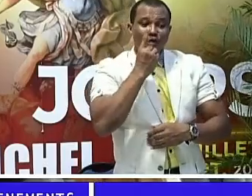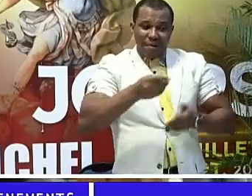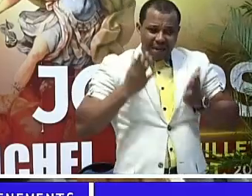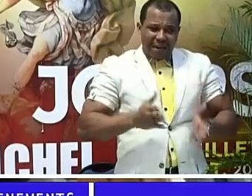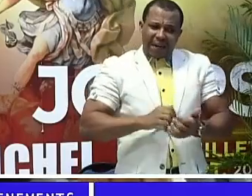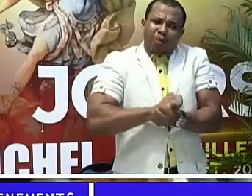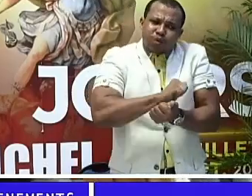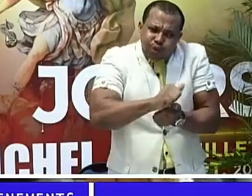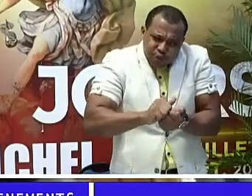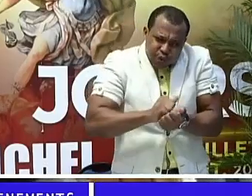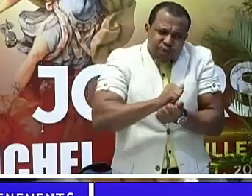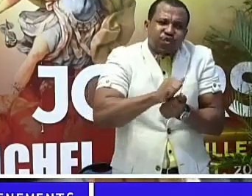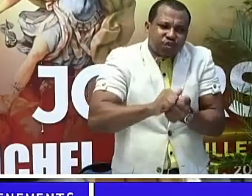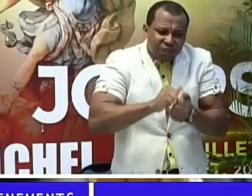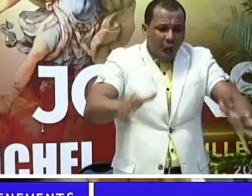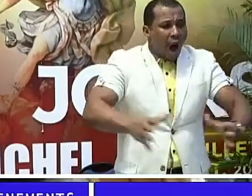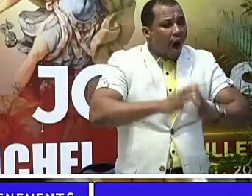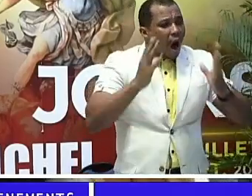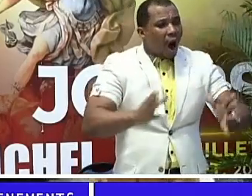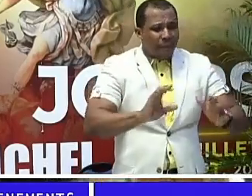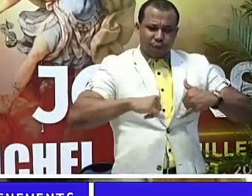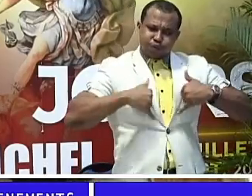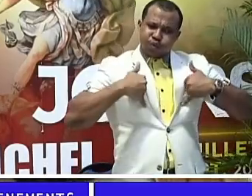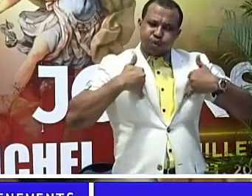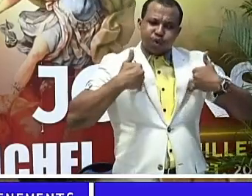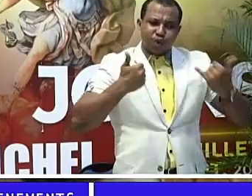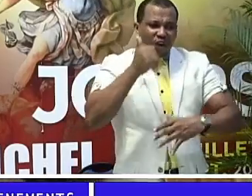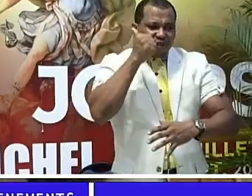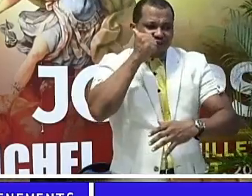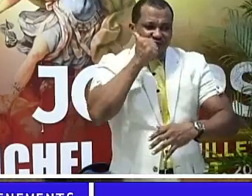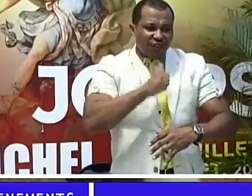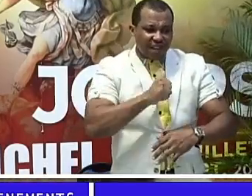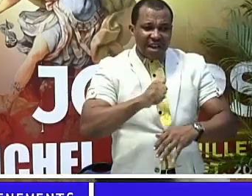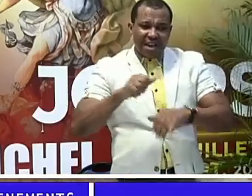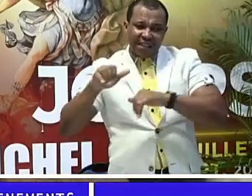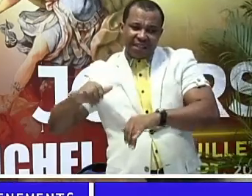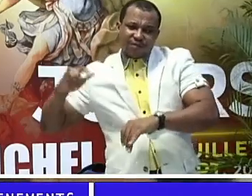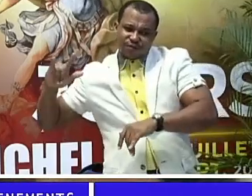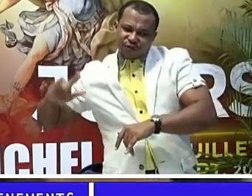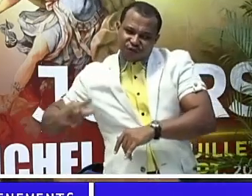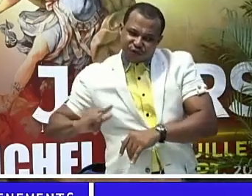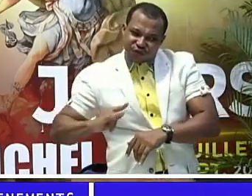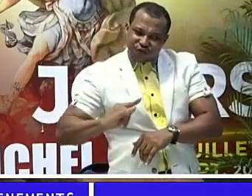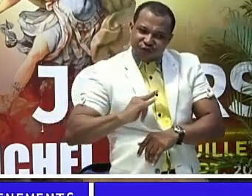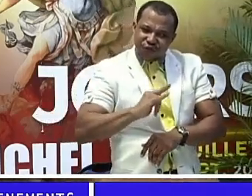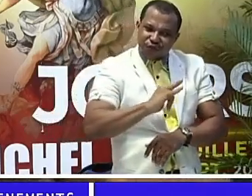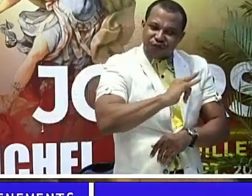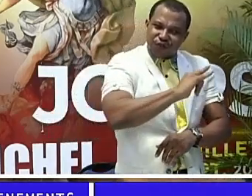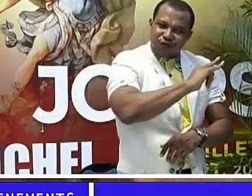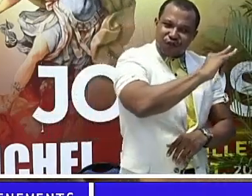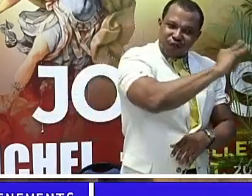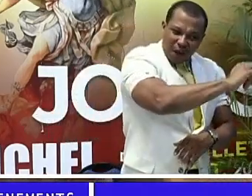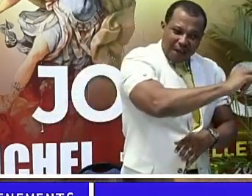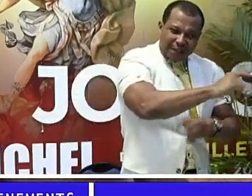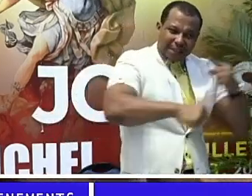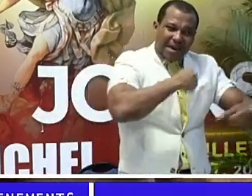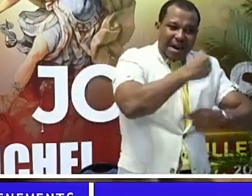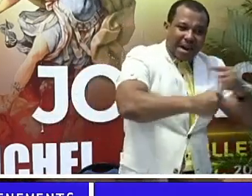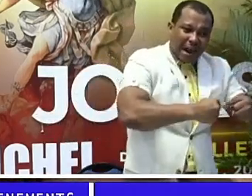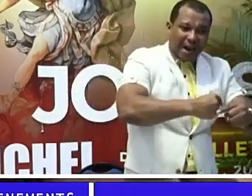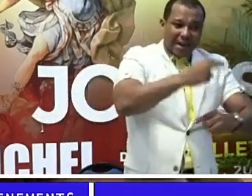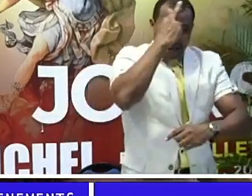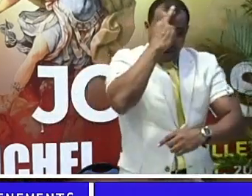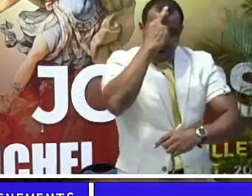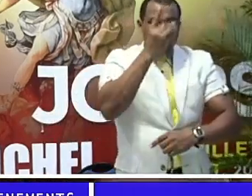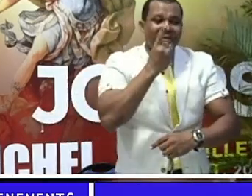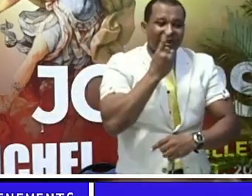qui saute ici calé l'autre bois qui dit yo rete l'autre bois sans yo pa gagner en ken métier nan men yo pa gagner